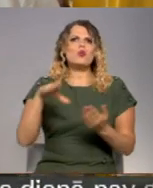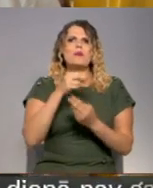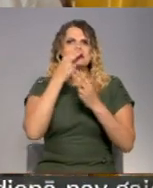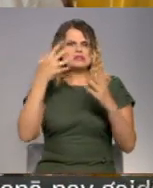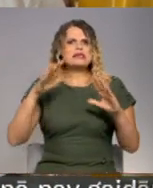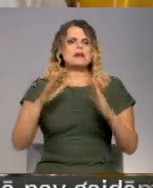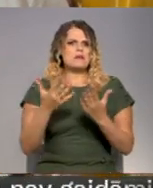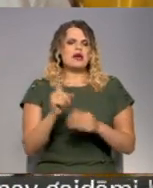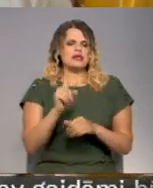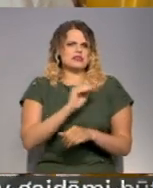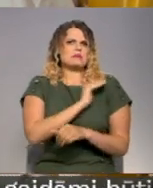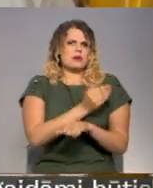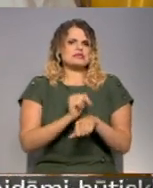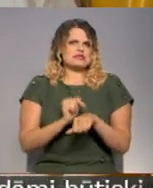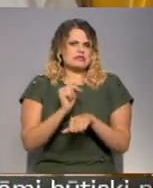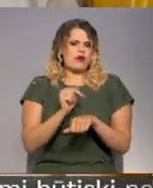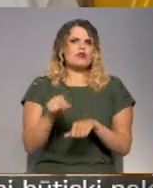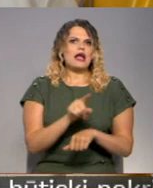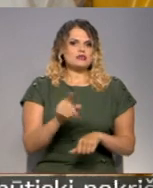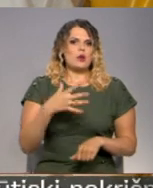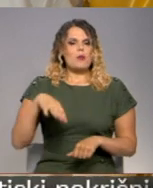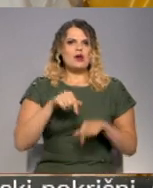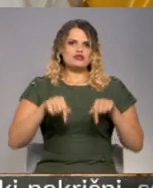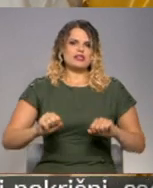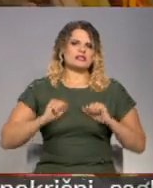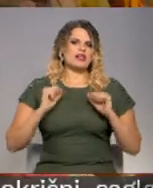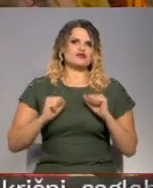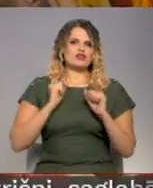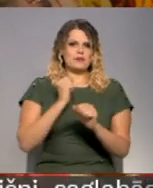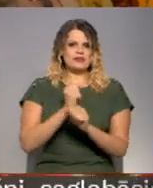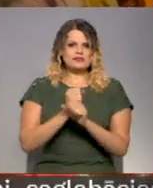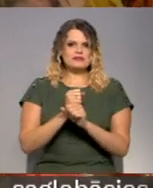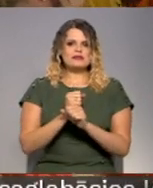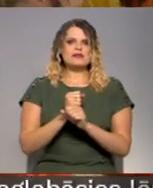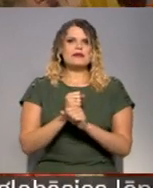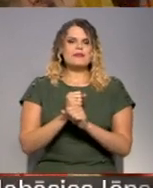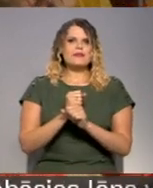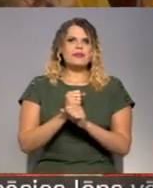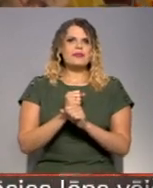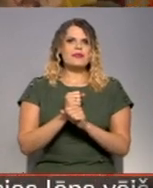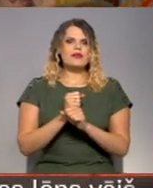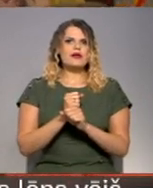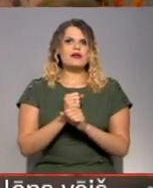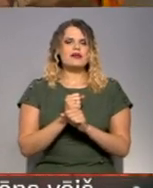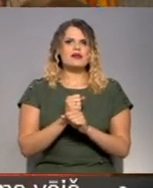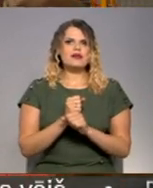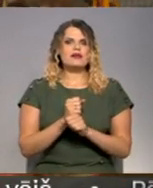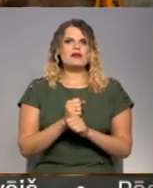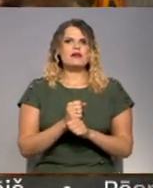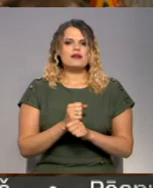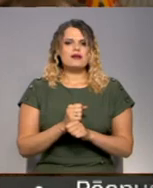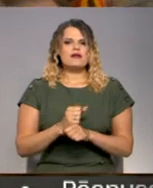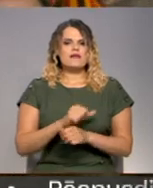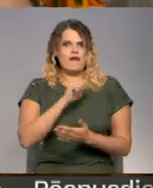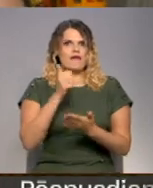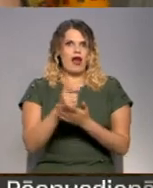ļoti spēcīgi sajūtamo. Un tas ir tas, ko mēs šeit cenšamies darīt. Es lieliski, kad esi tā princesa.